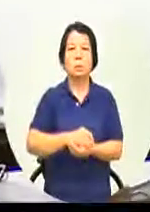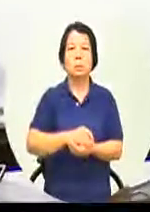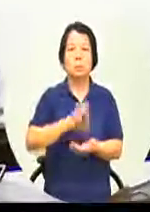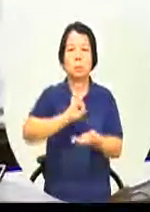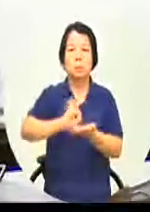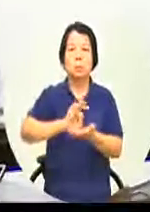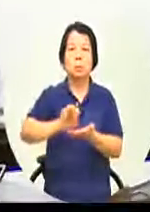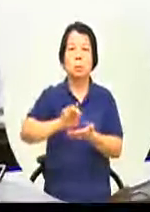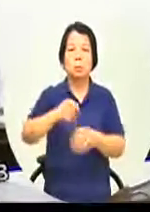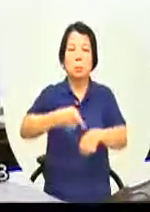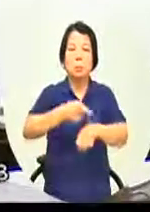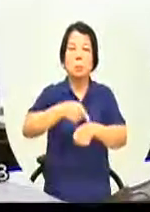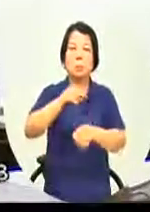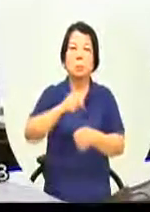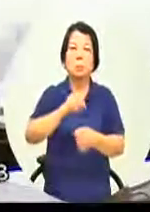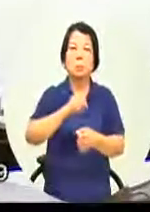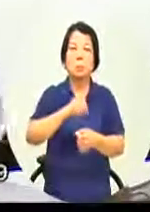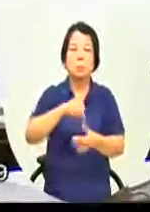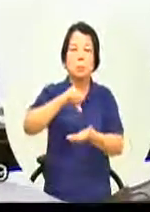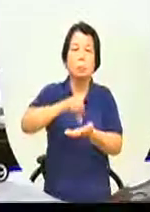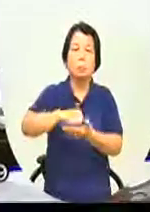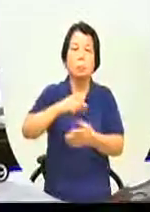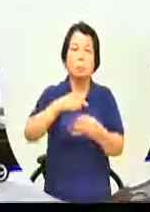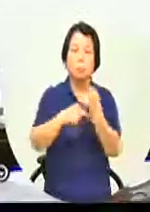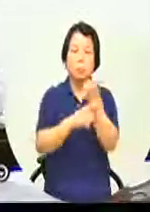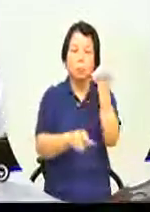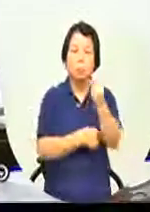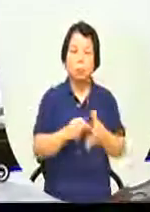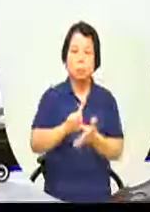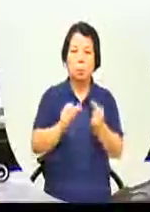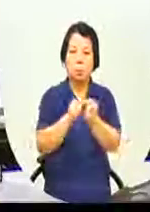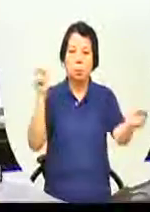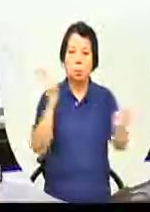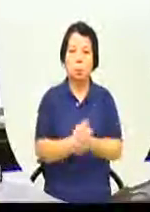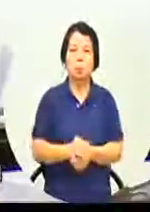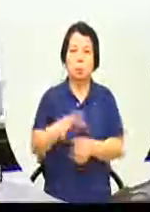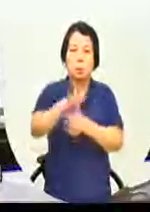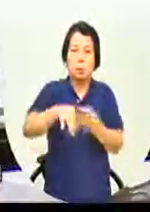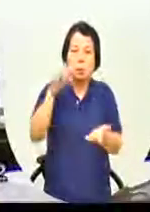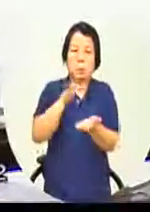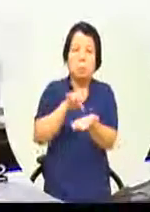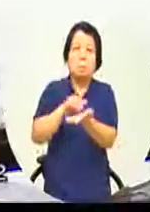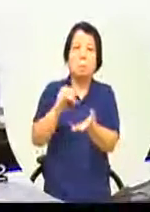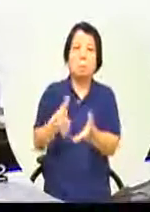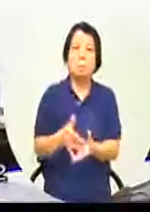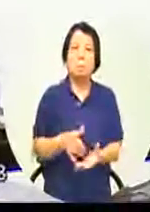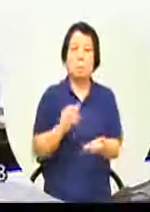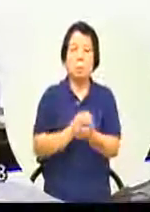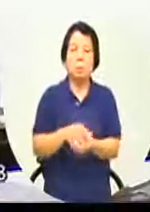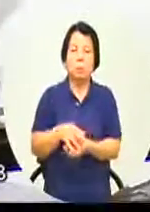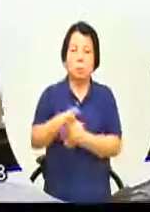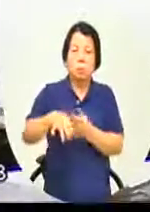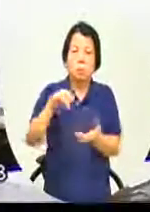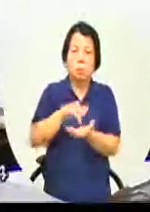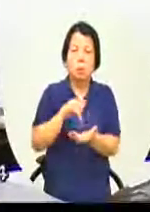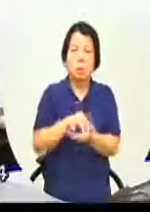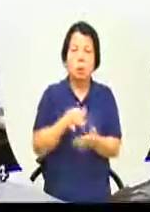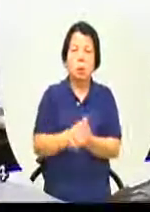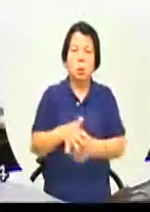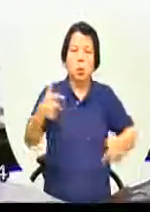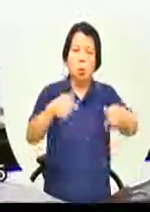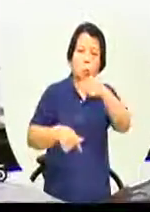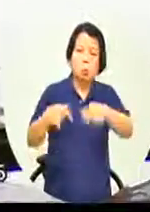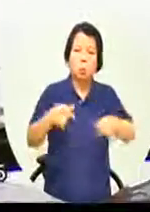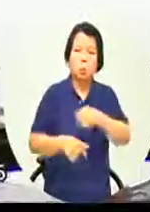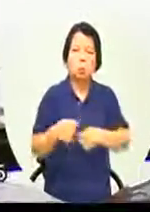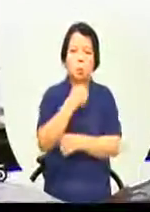道，说如果说长期使用这个农药，还有过去的惯性农法使用农药、使用化学肥料，